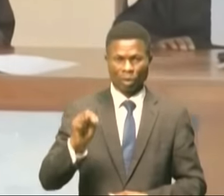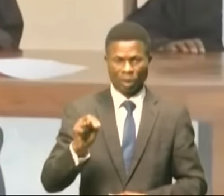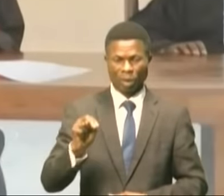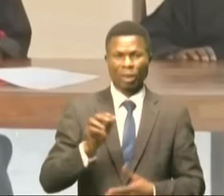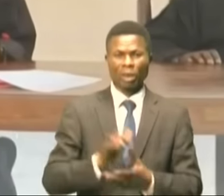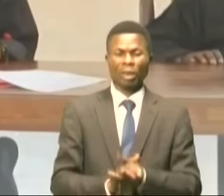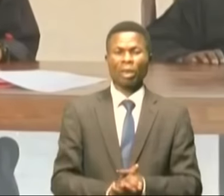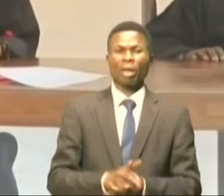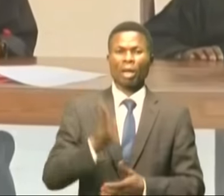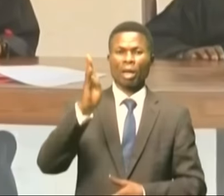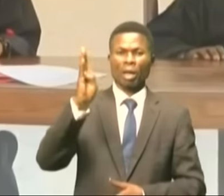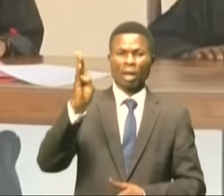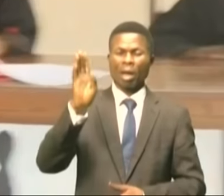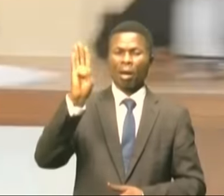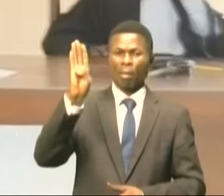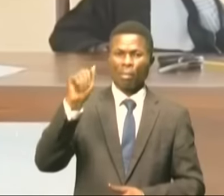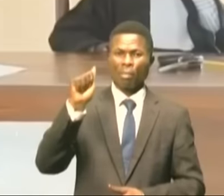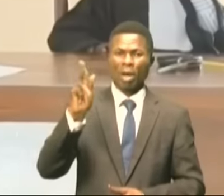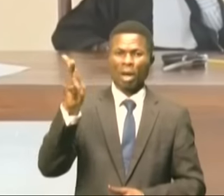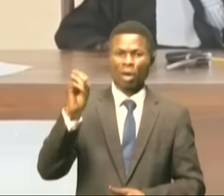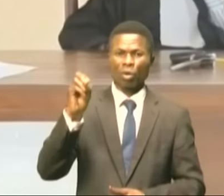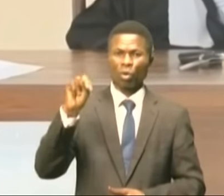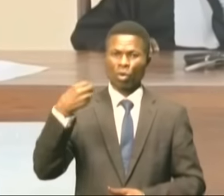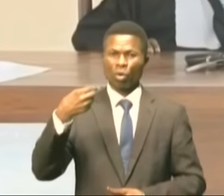Alebabonga et Didier